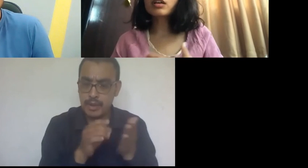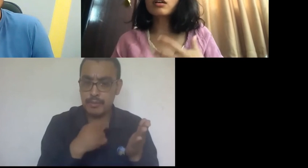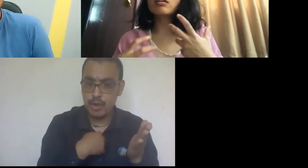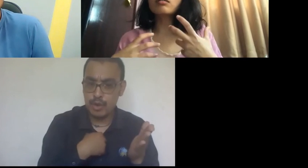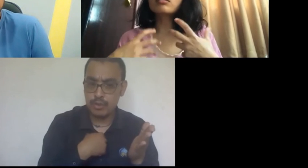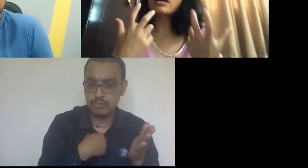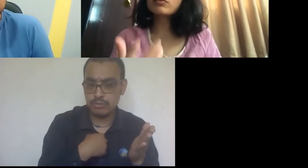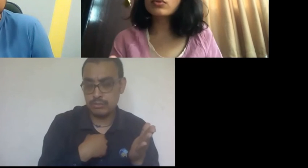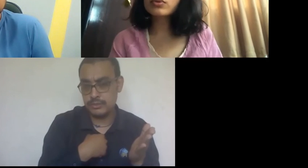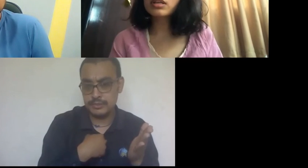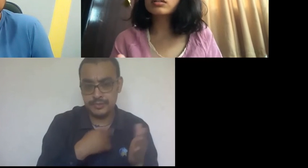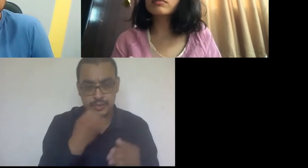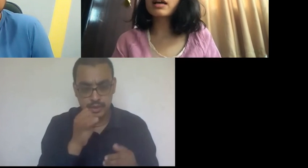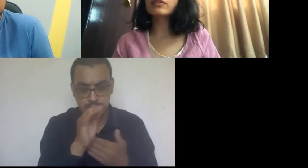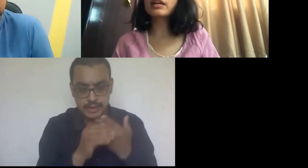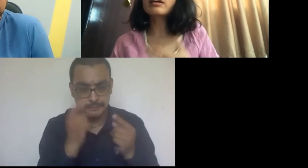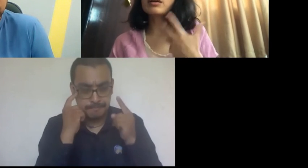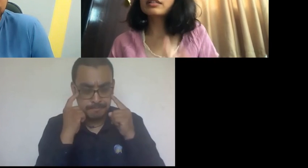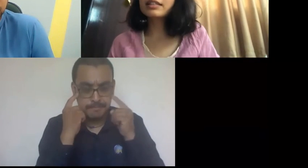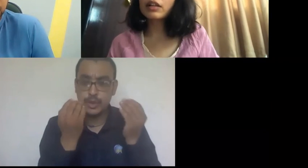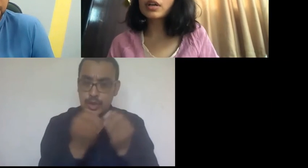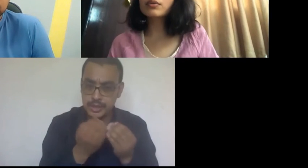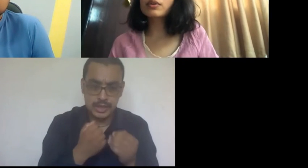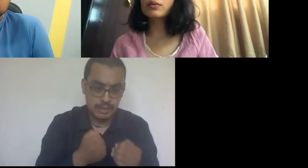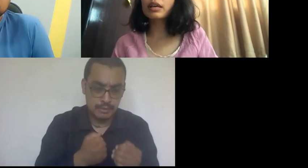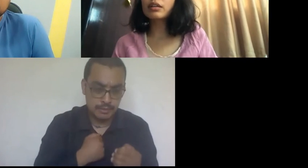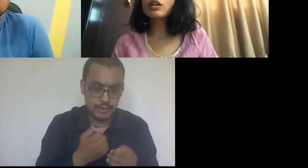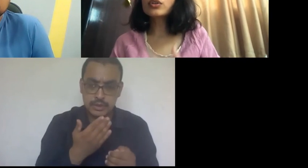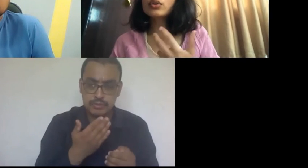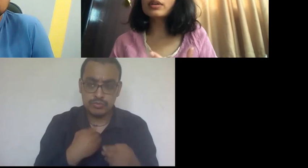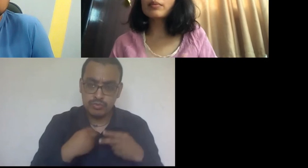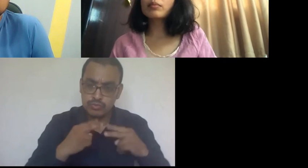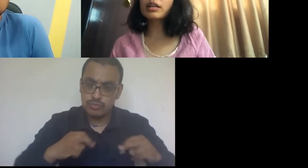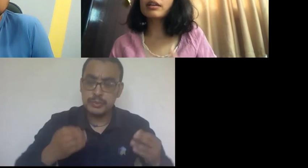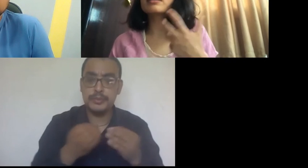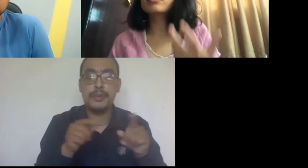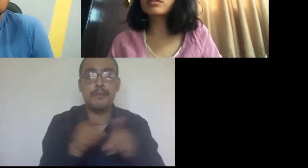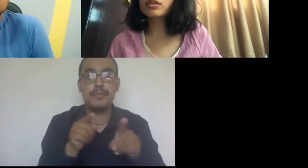एकदमै नराम्रो सोच्ने अथवा आफूलाई सेल्फ डाउट गर्ने होइन त्यो